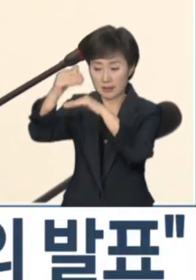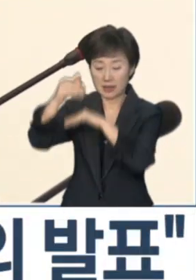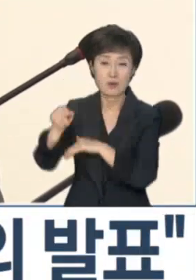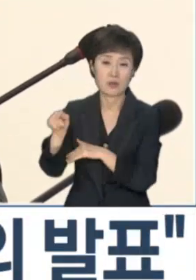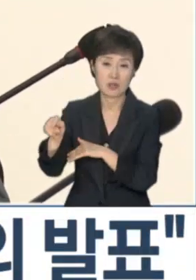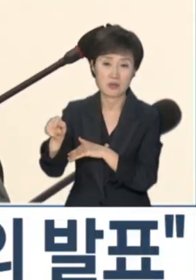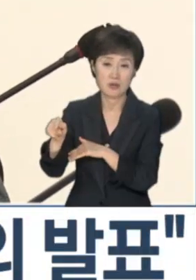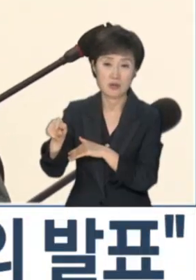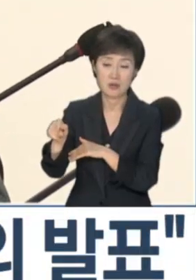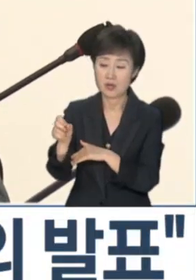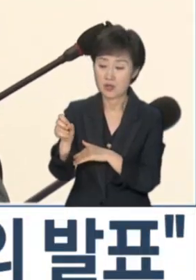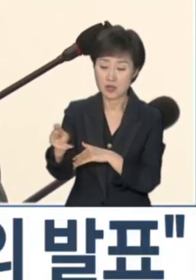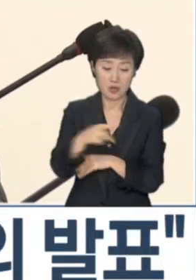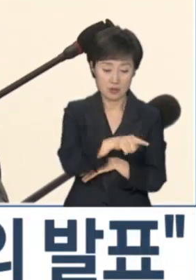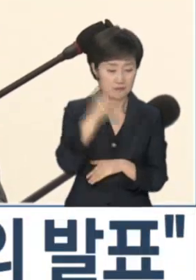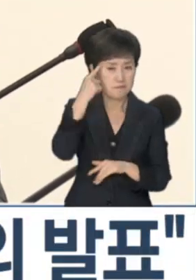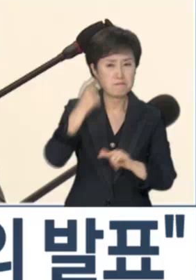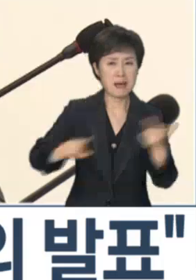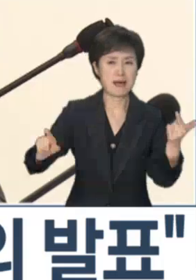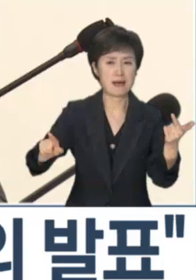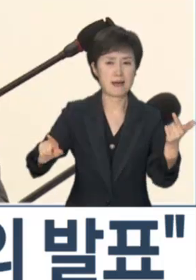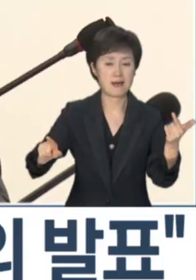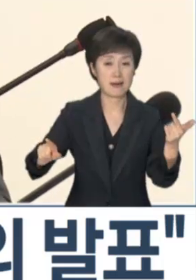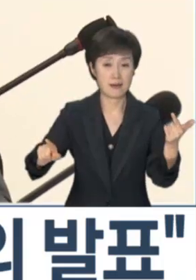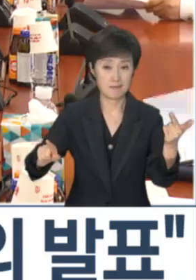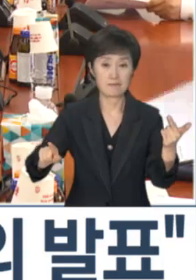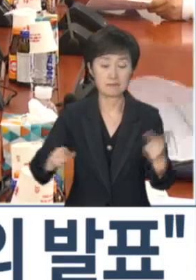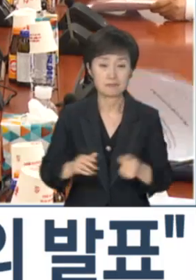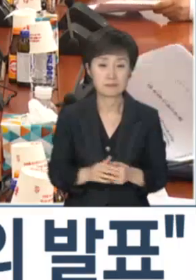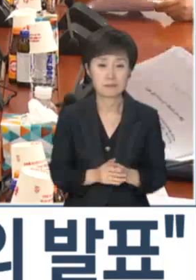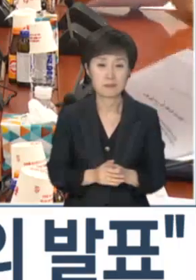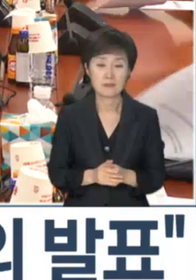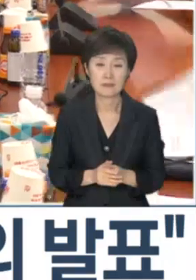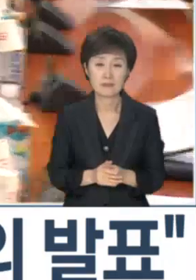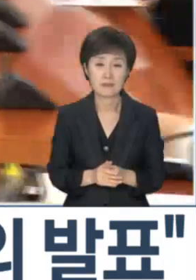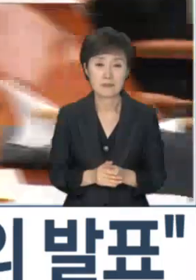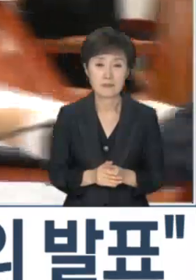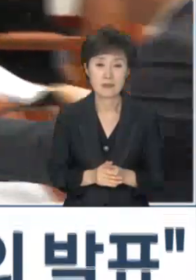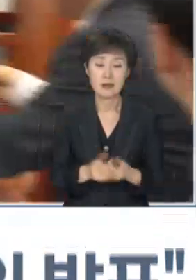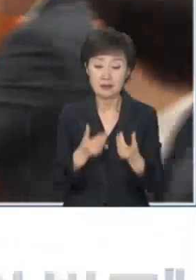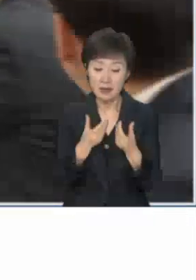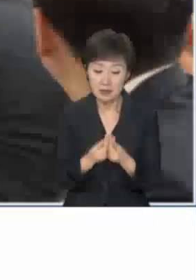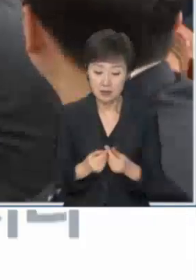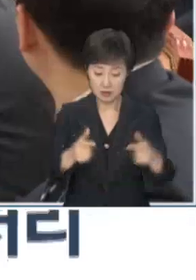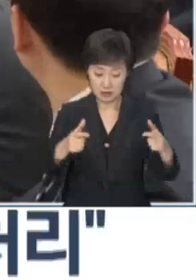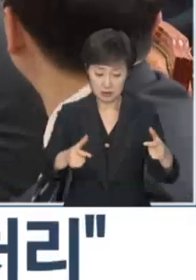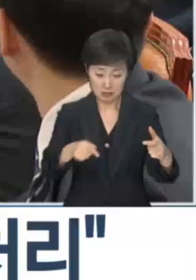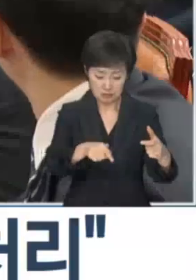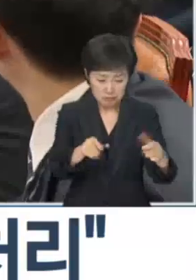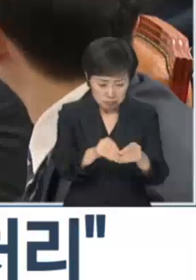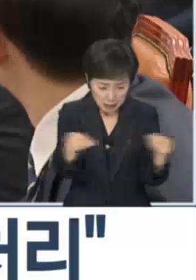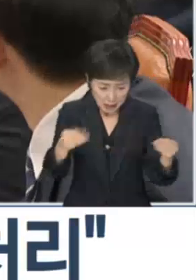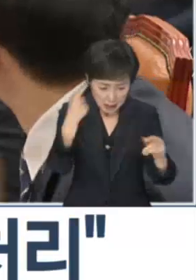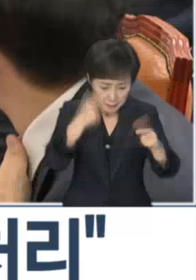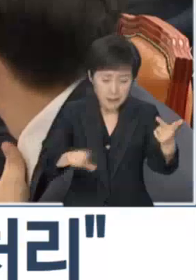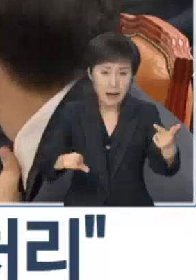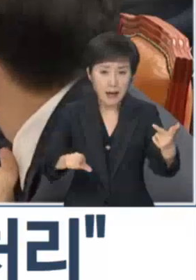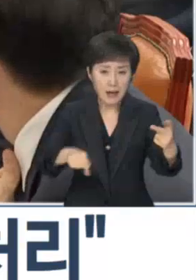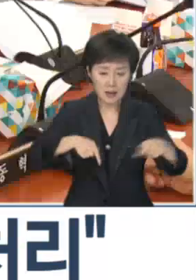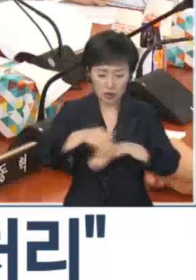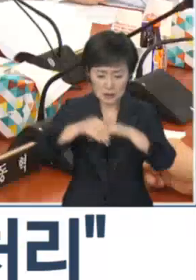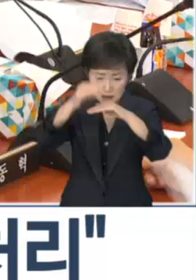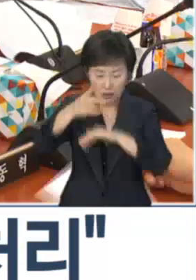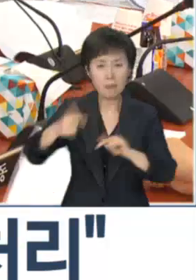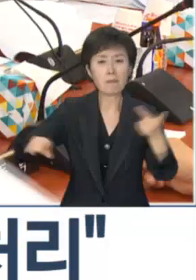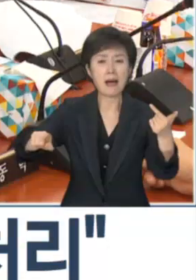지금 극단적으로 여당과 야당이 지금 일대일로 맞붙어 있지 않습니까? 소위 말해서 지역을 놓고도 맞붙어 있고 그리고 정책을